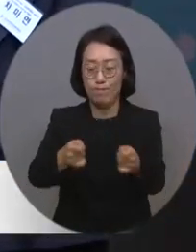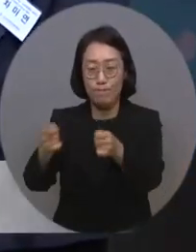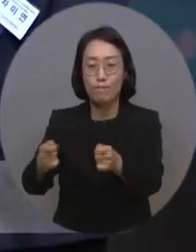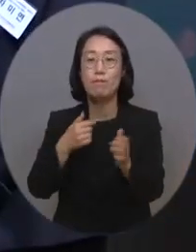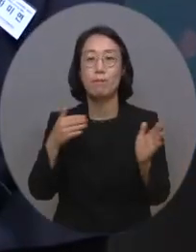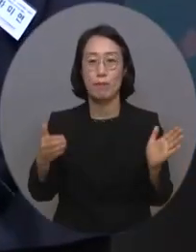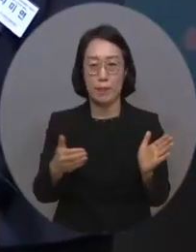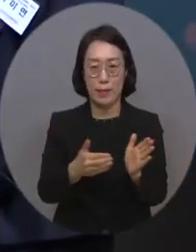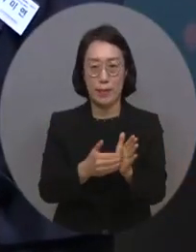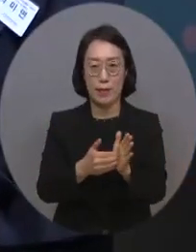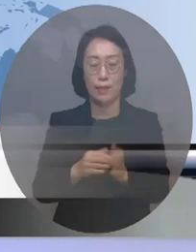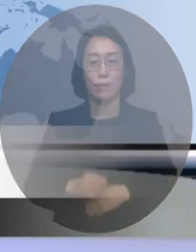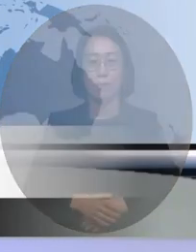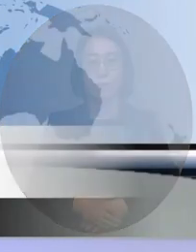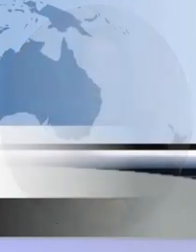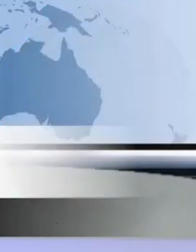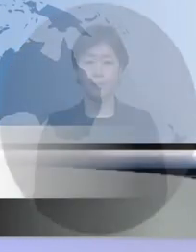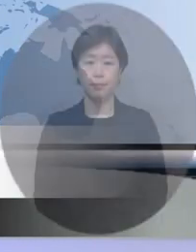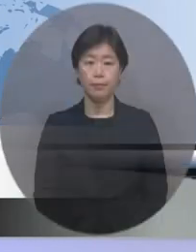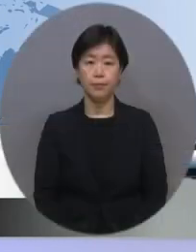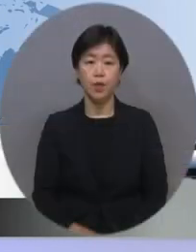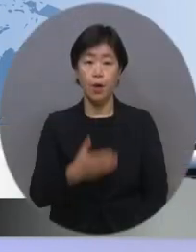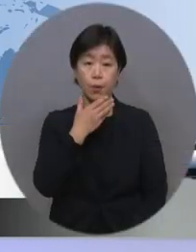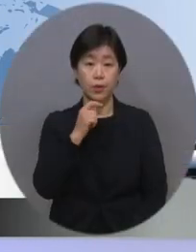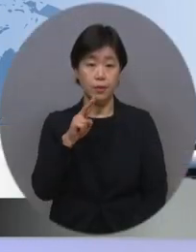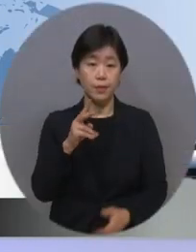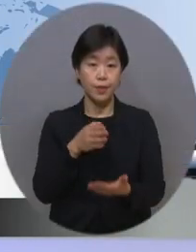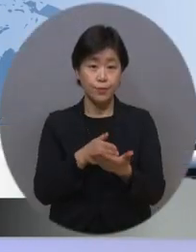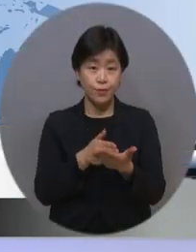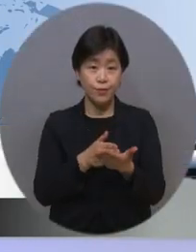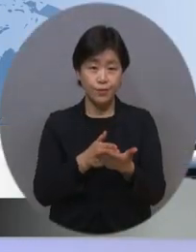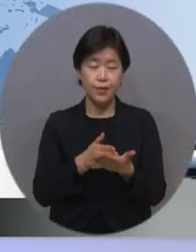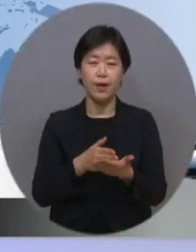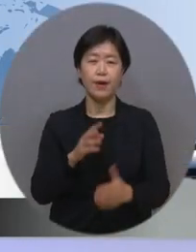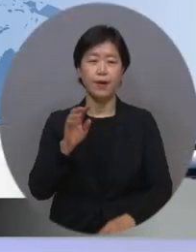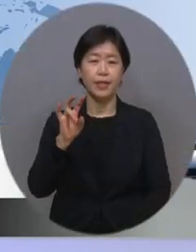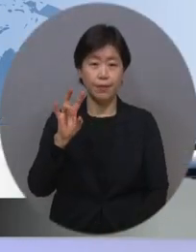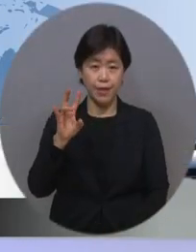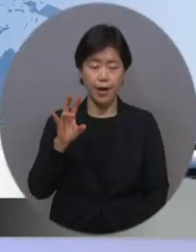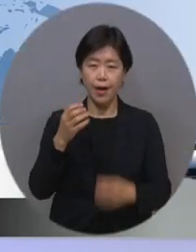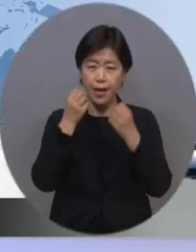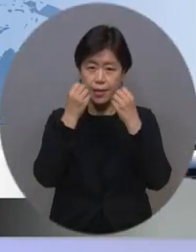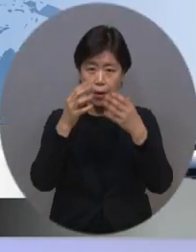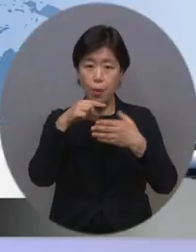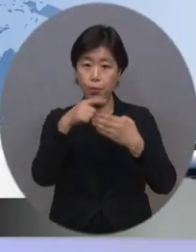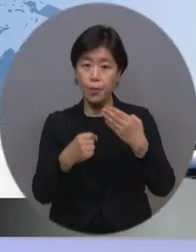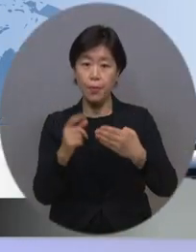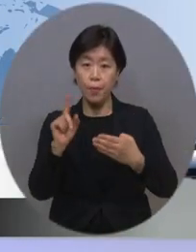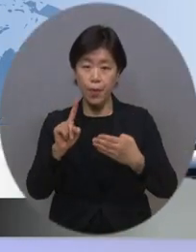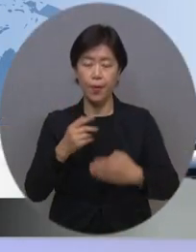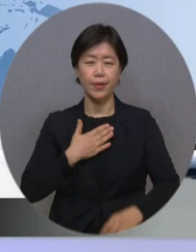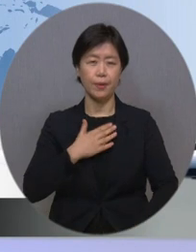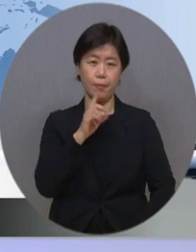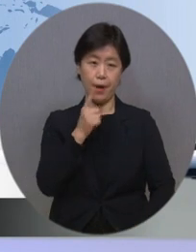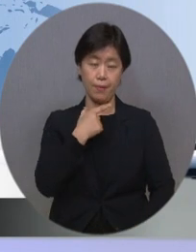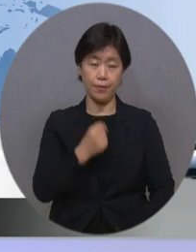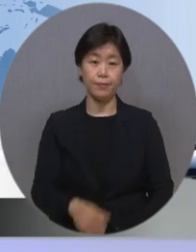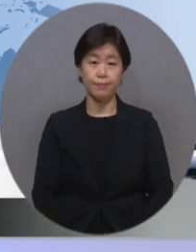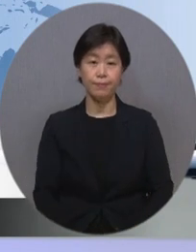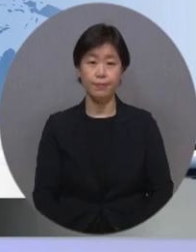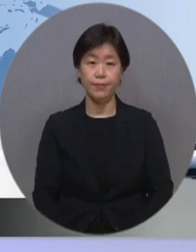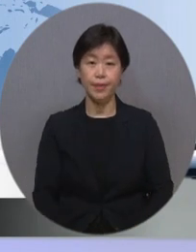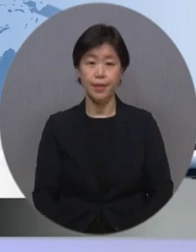수여했습니다. 복지TV 뉴스 24에서 새롭게 마련한 시간 나도 말 좀 합시다입니다.